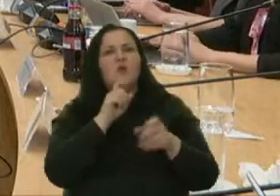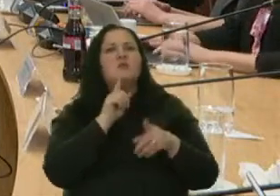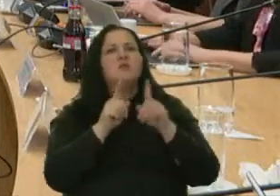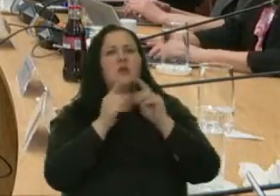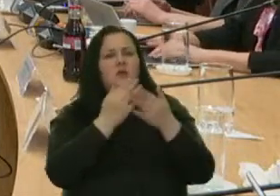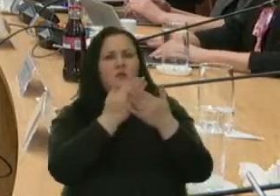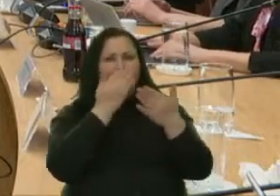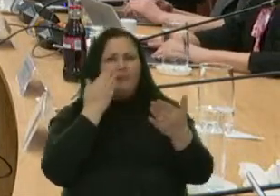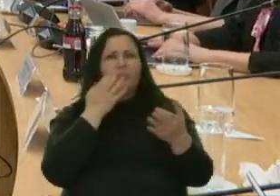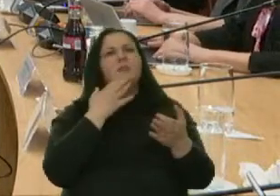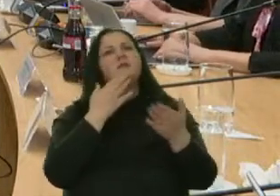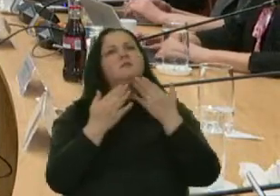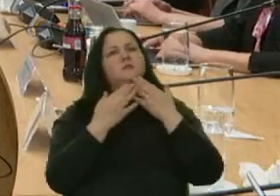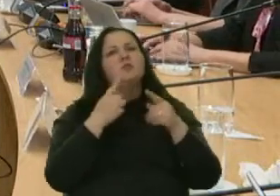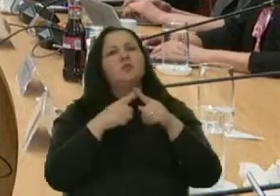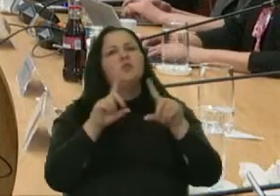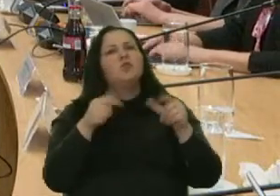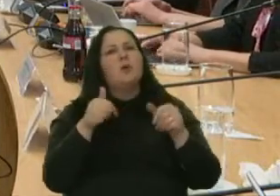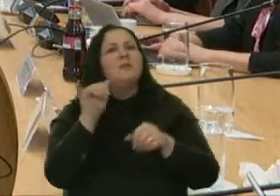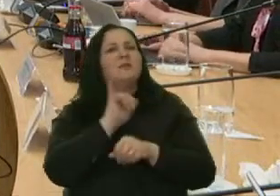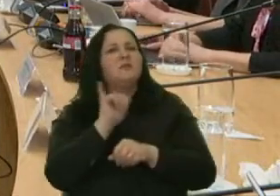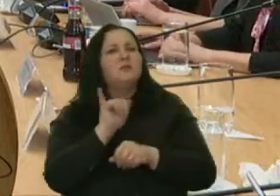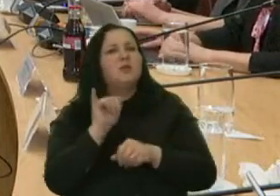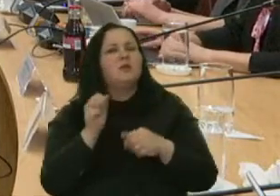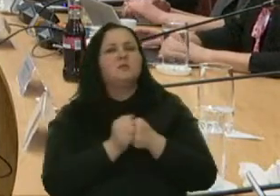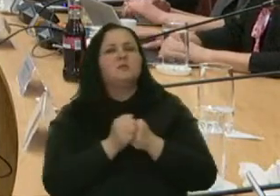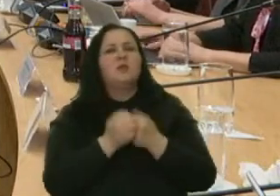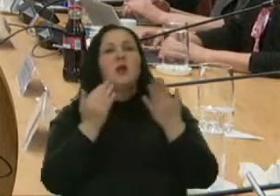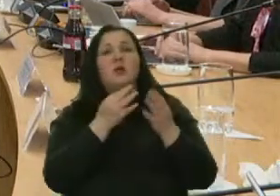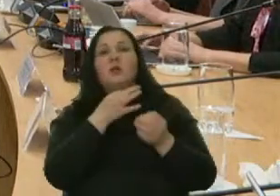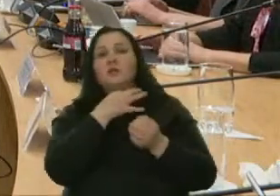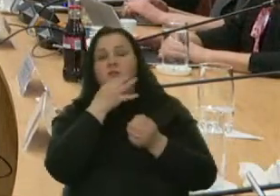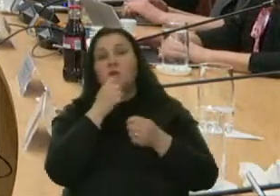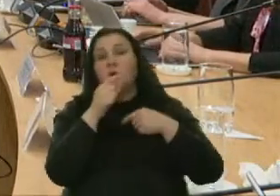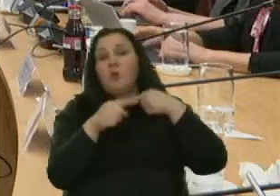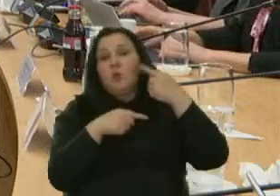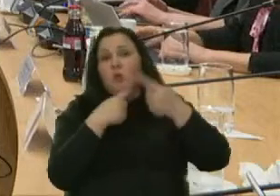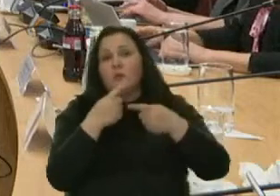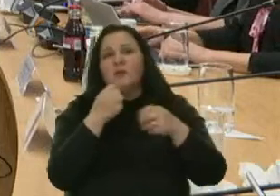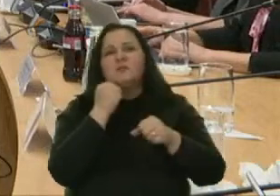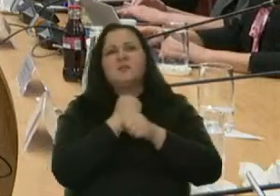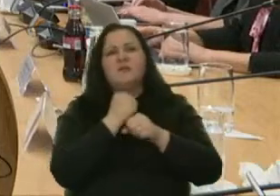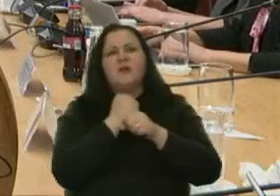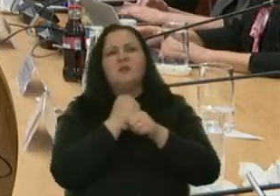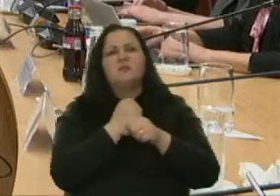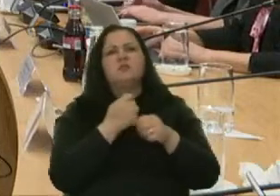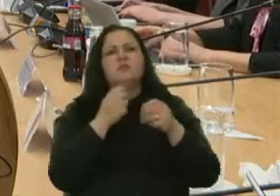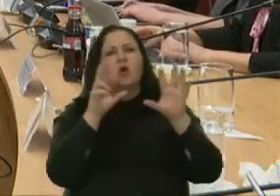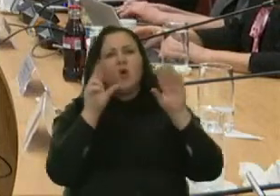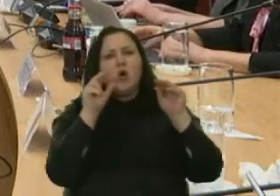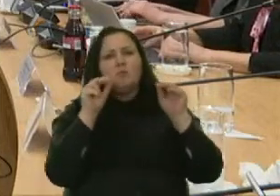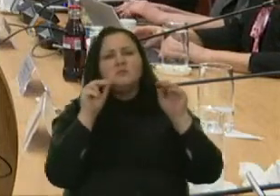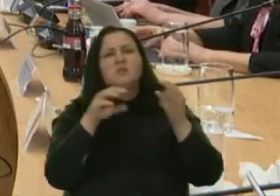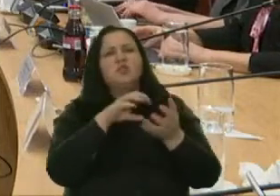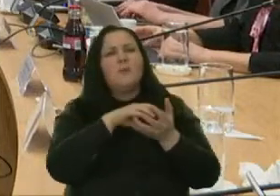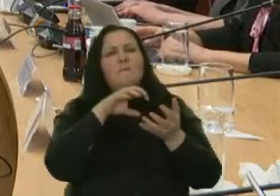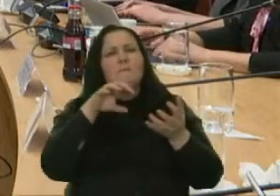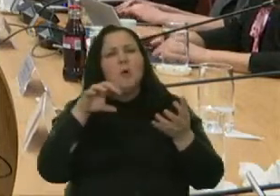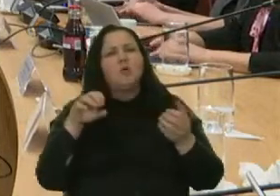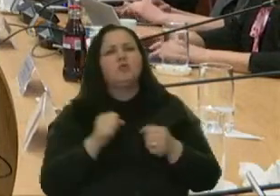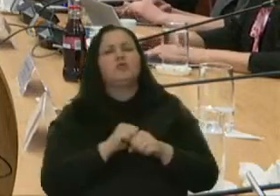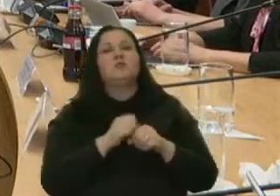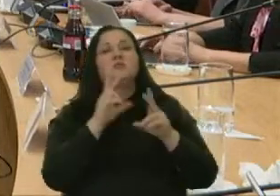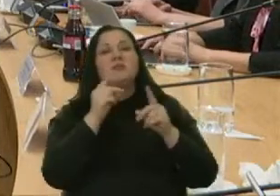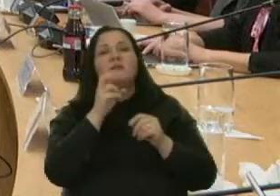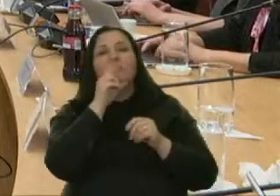înainte de ședință cu doamna director care a spus că urmează să creăm tot atâtea 80 de posturi în cadrul ăsta Dar